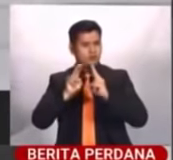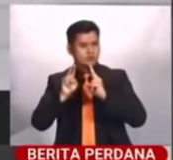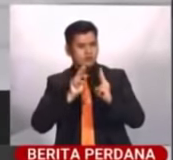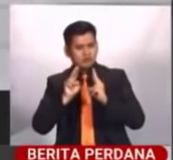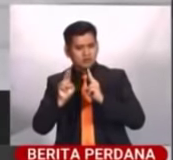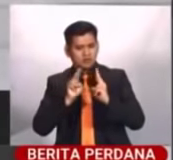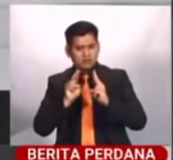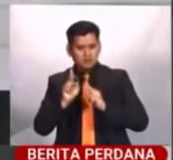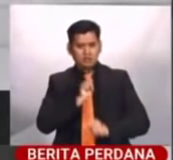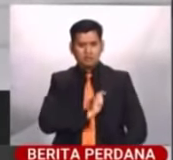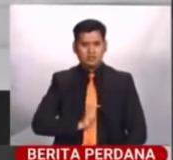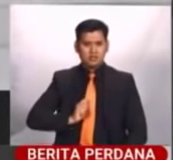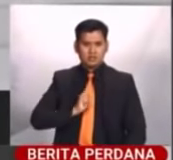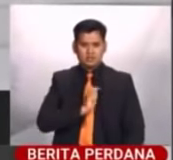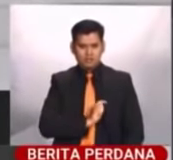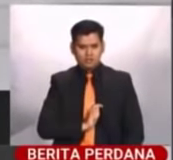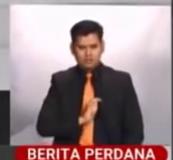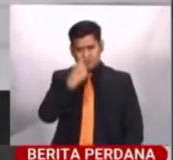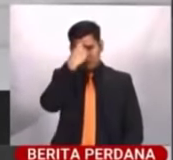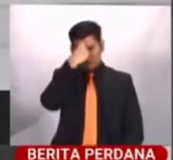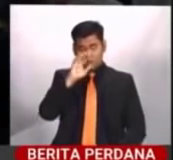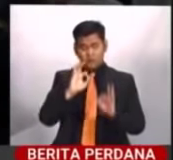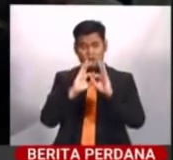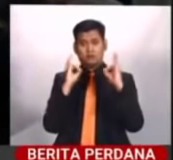takziah kepada keluarganya.